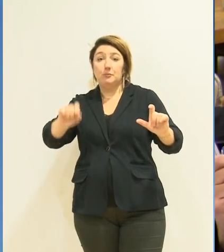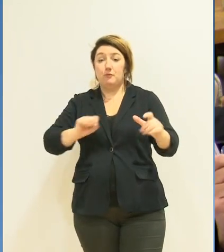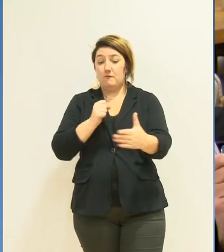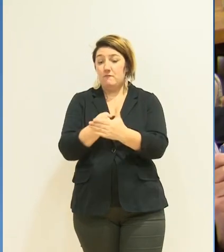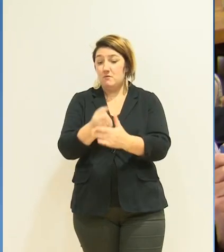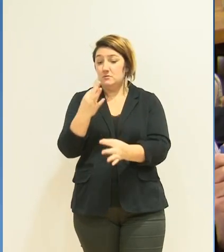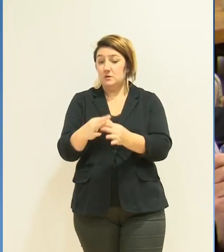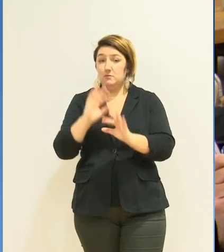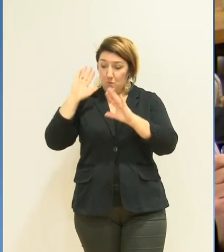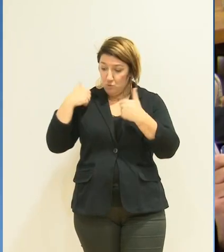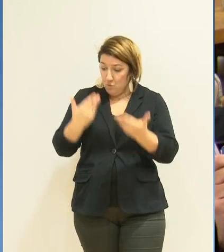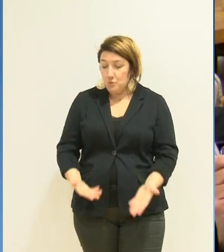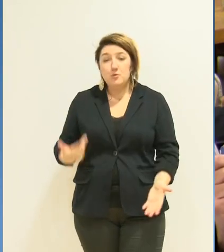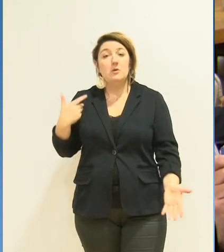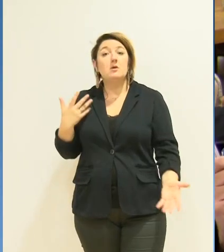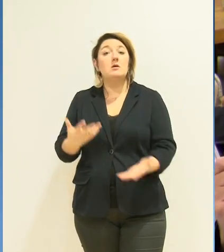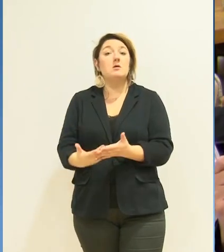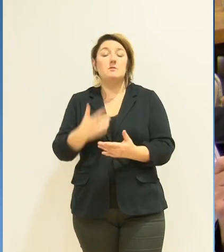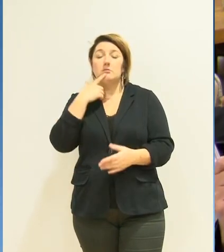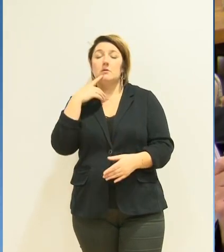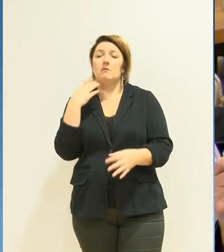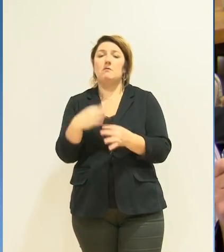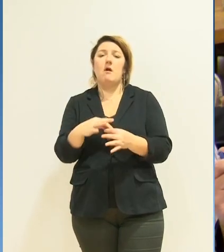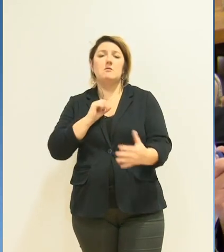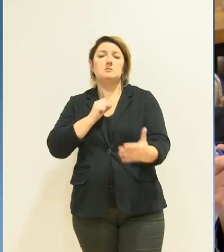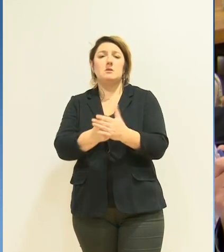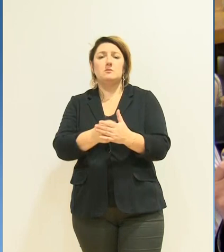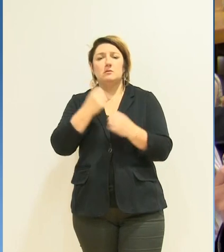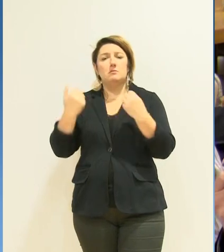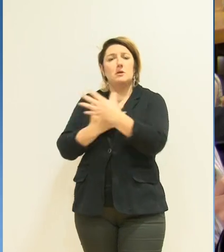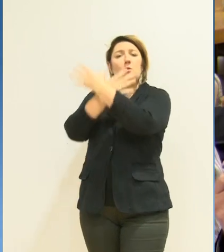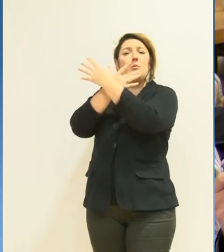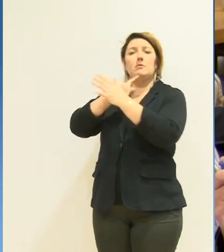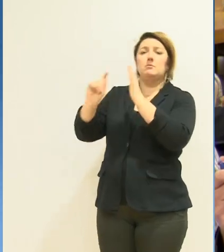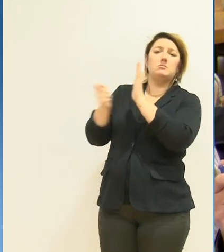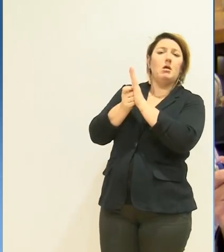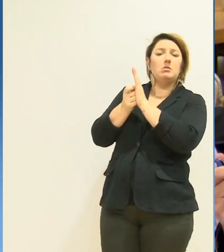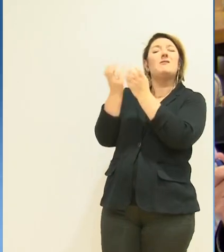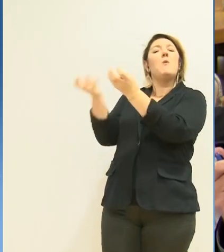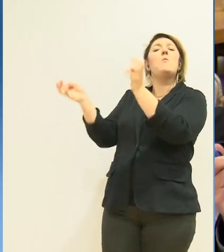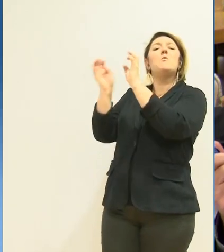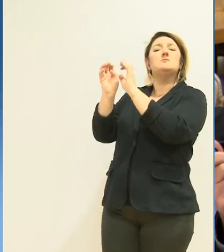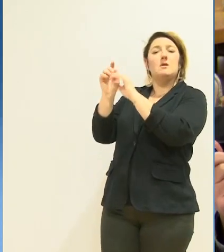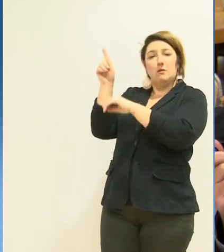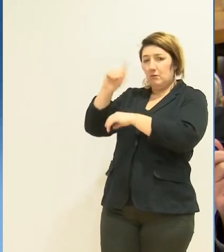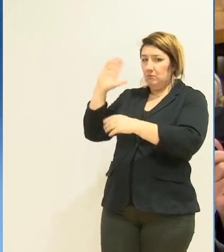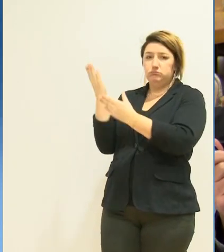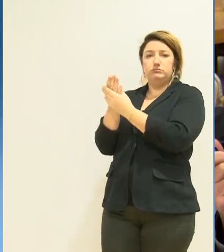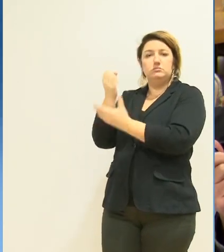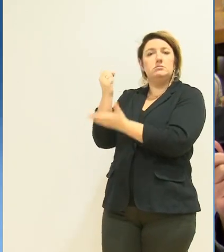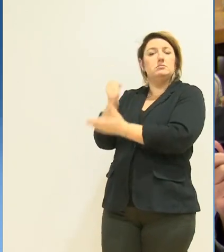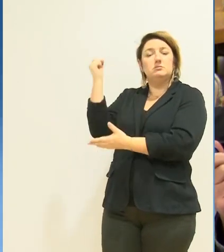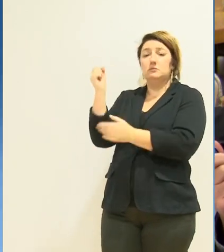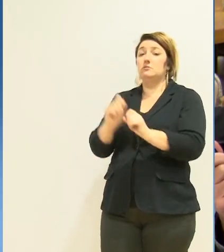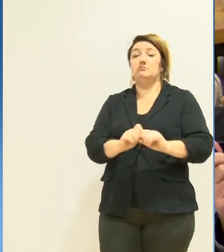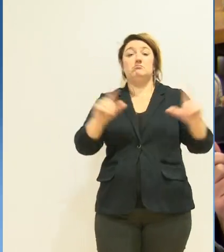à dire la date d'arrêt par la métropole le conseil métropolitain de ces documents et